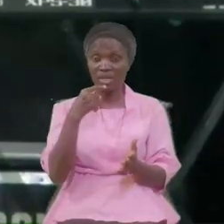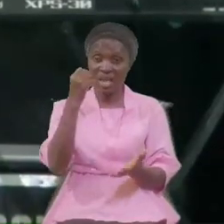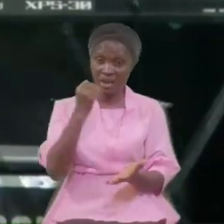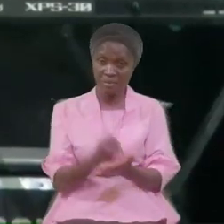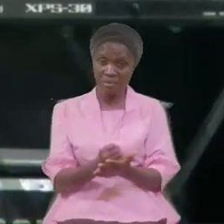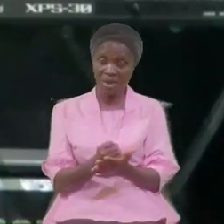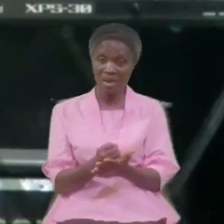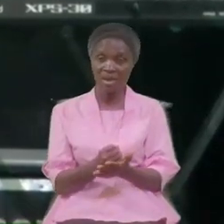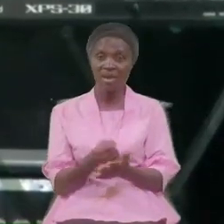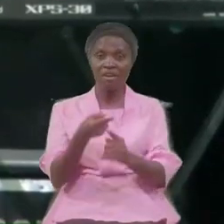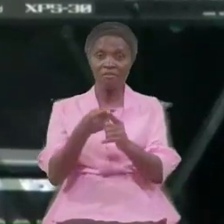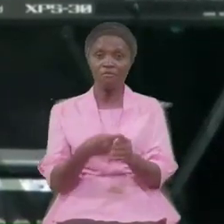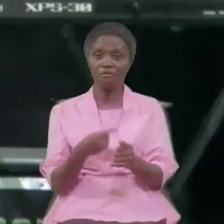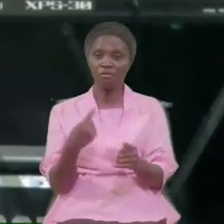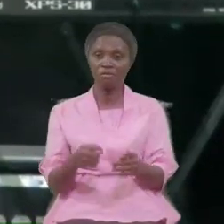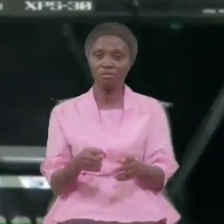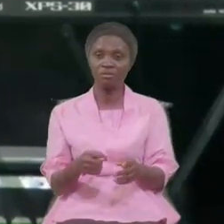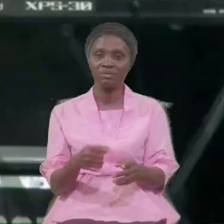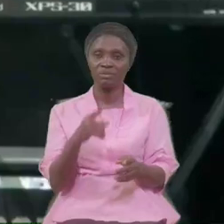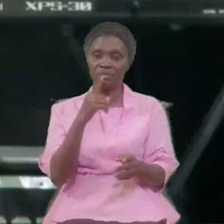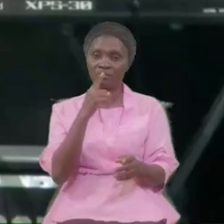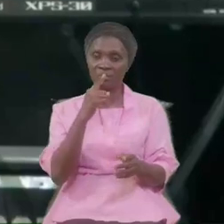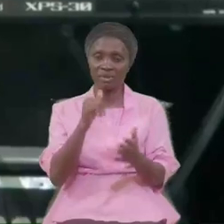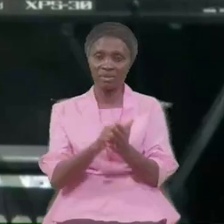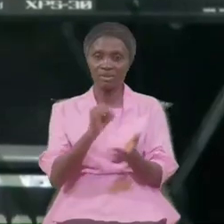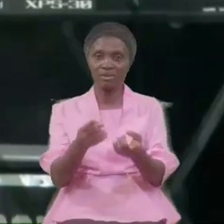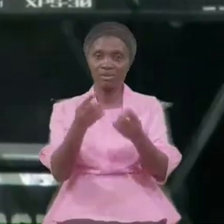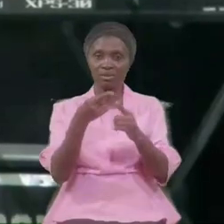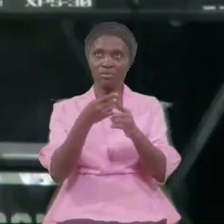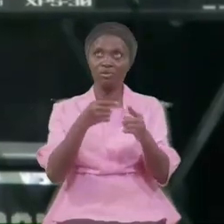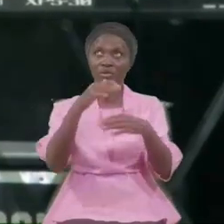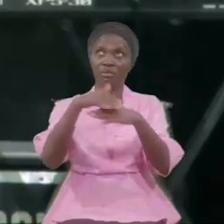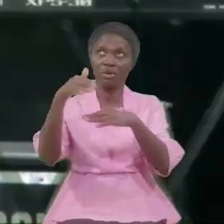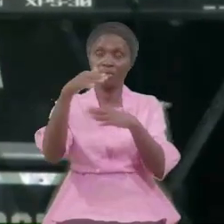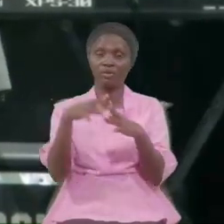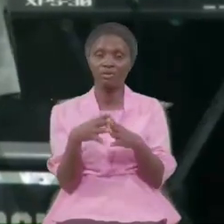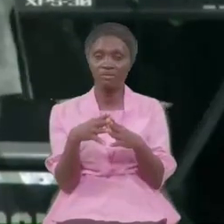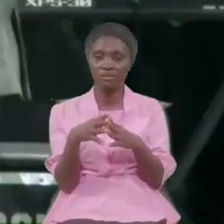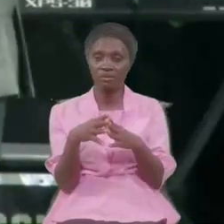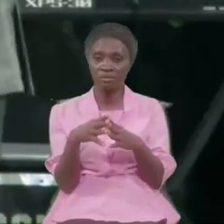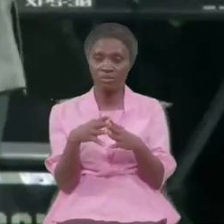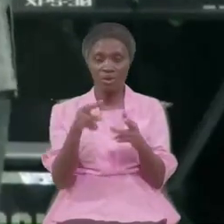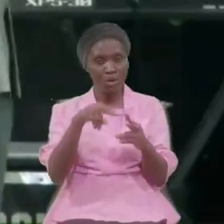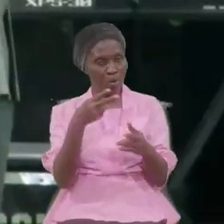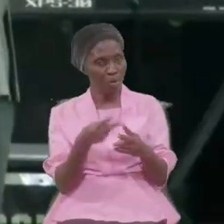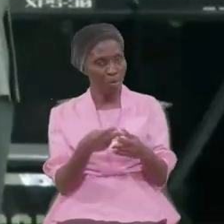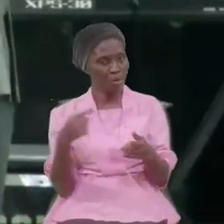Ou bien nous disons Amen, soit de la bouche ou bien venant de notre tête.